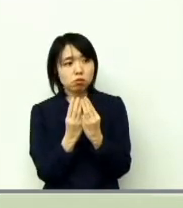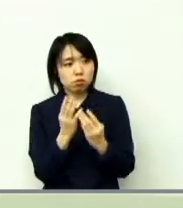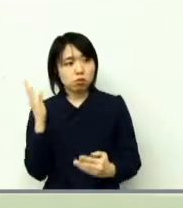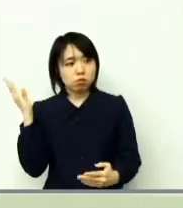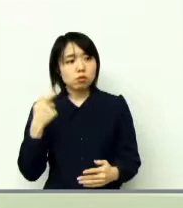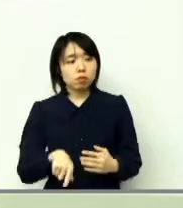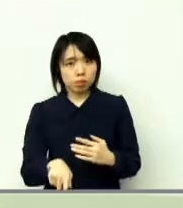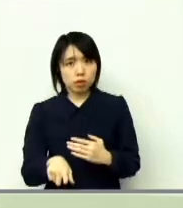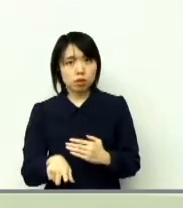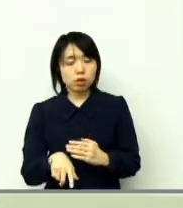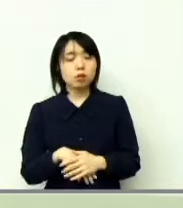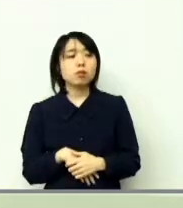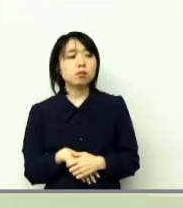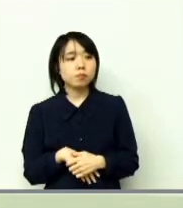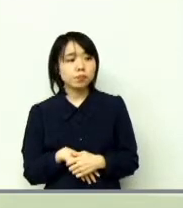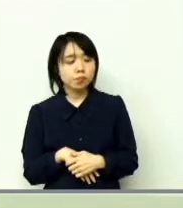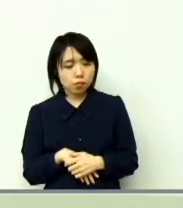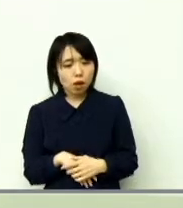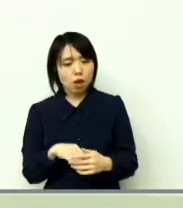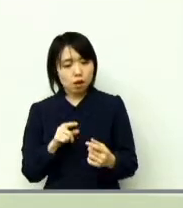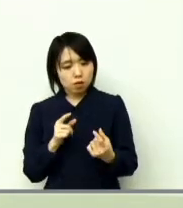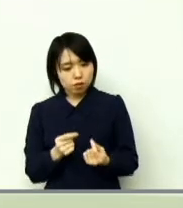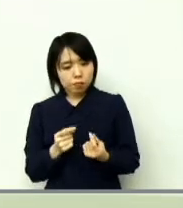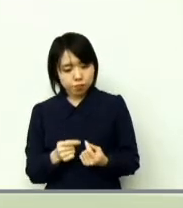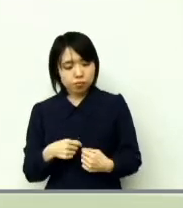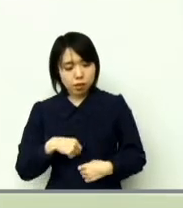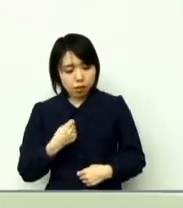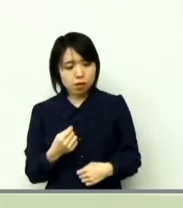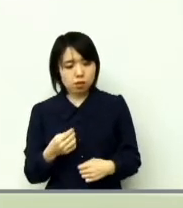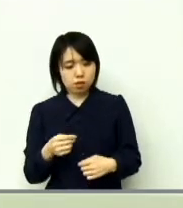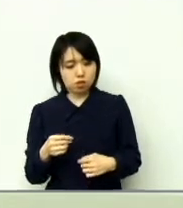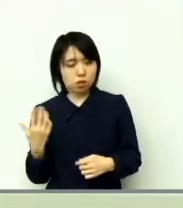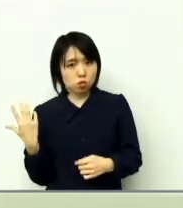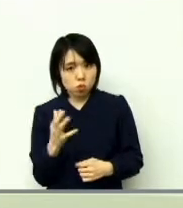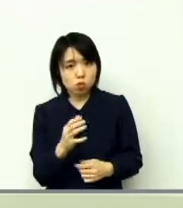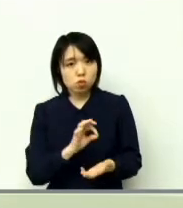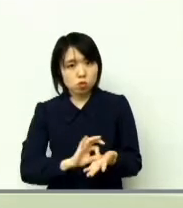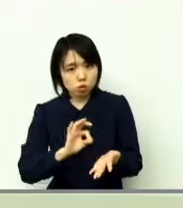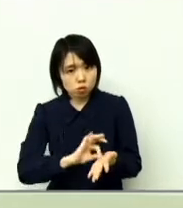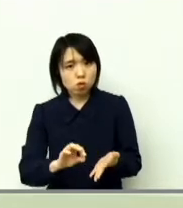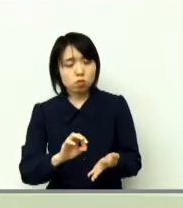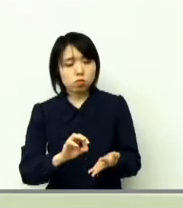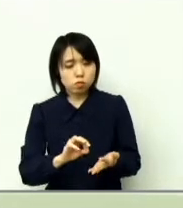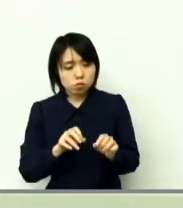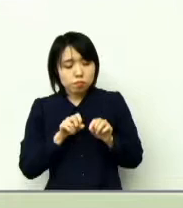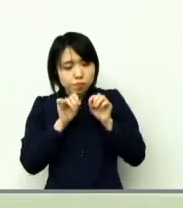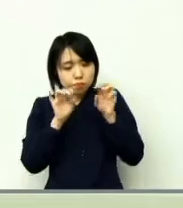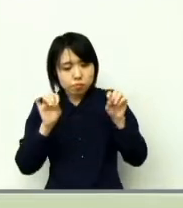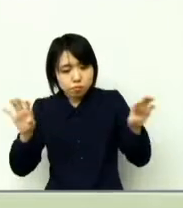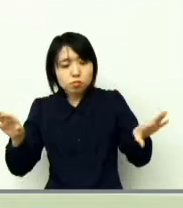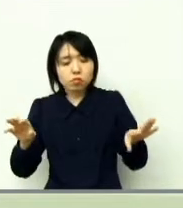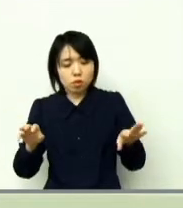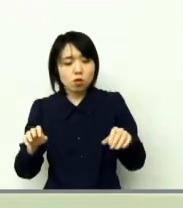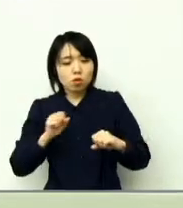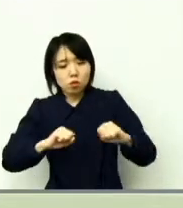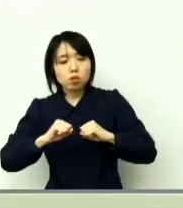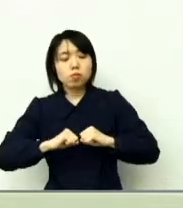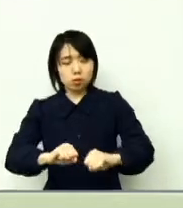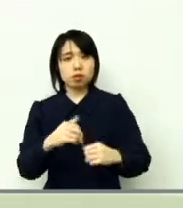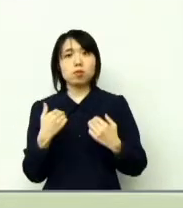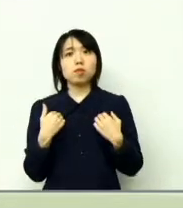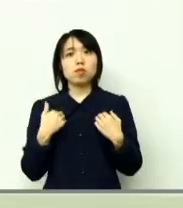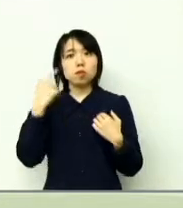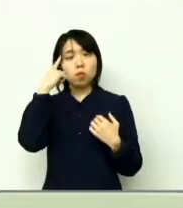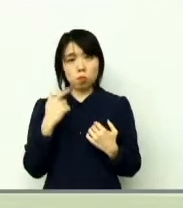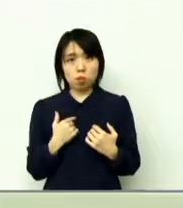正利用については今後も継続して取り組んでいく必要がございます。しかしながら今後も高